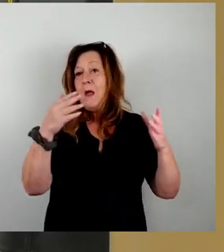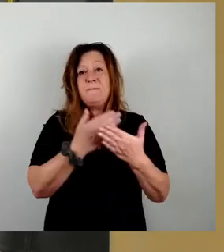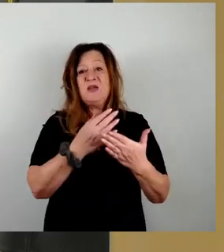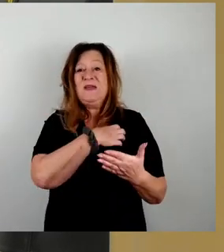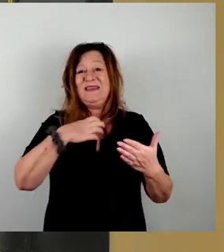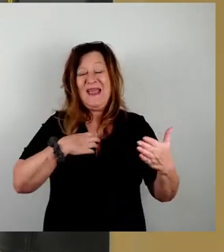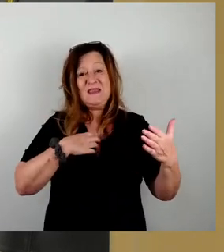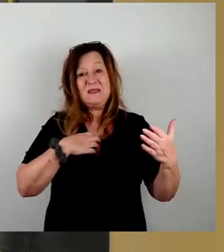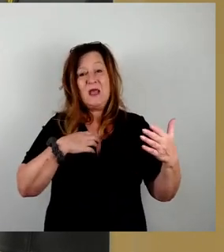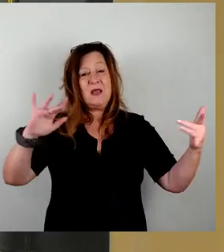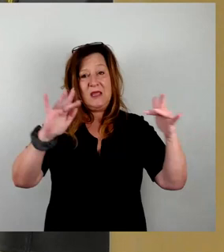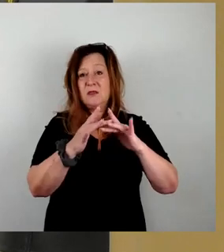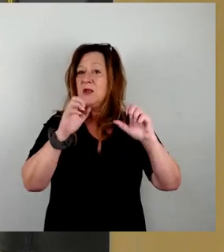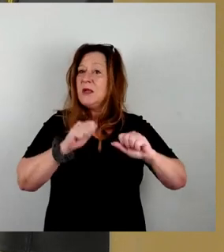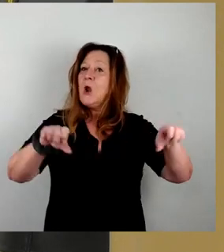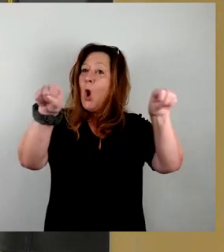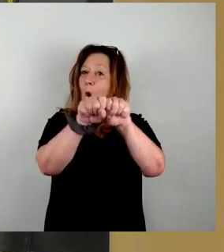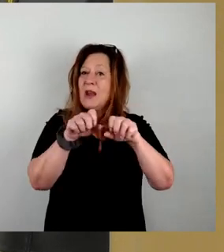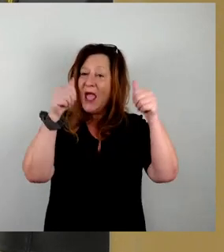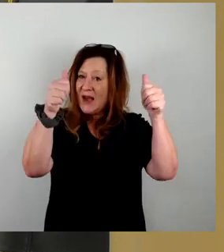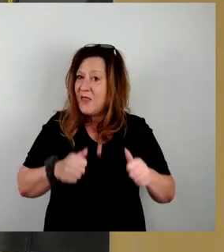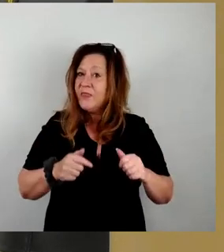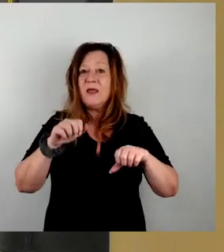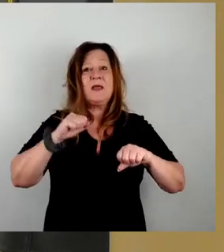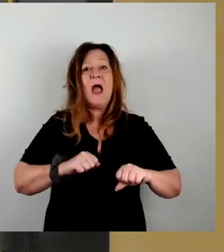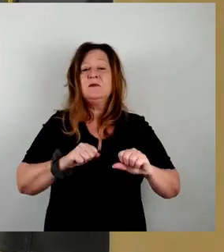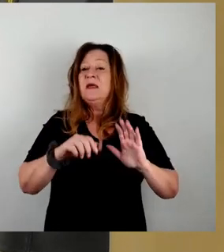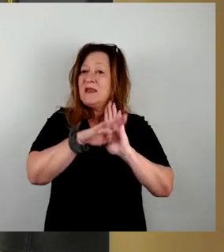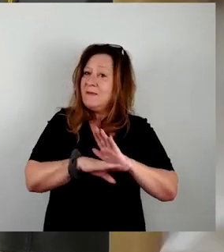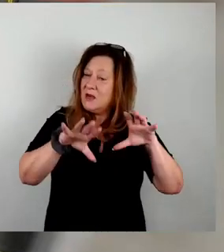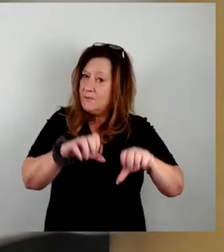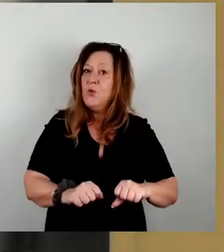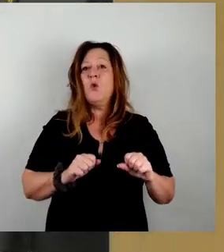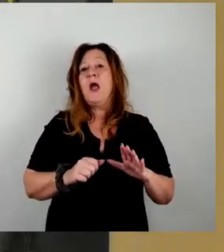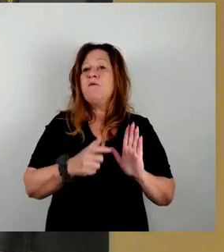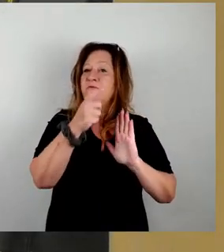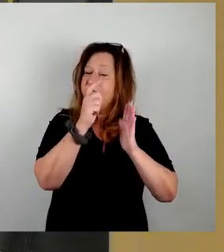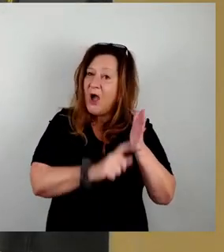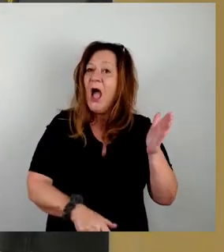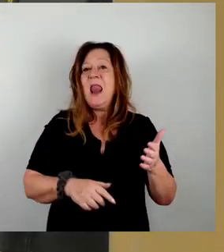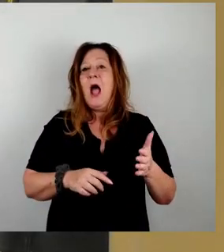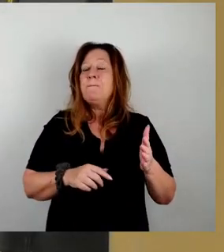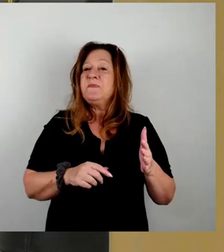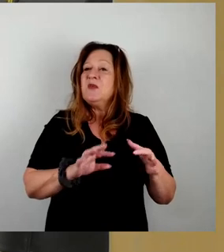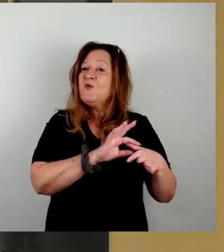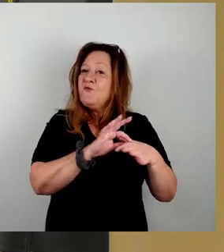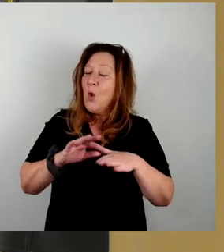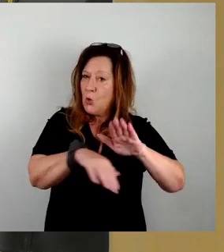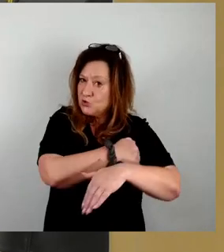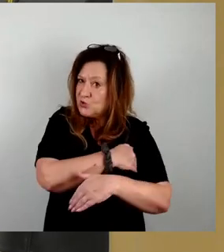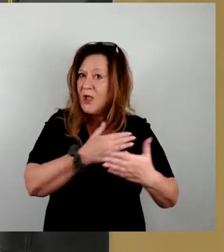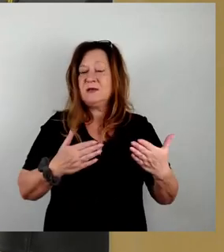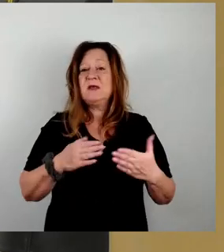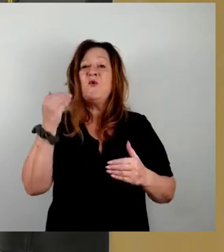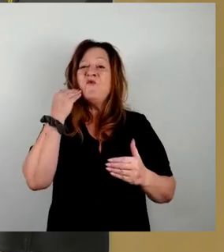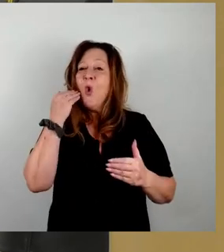können Online-Anträge stellen auf verschiedene Leistungen, Führerschein, Führungszeugnis, Wohngeld, Bildung und